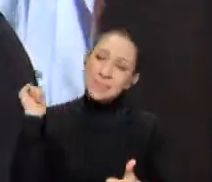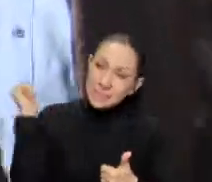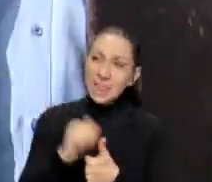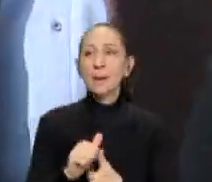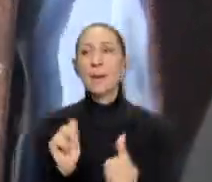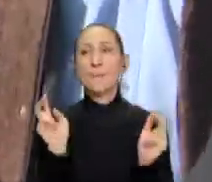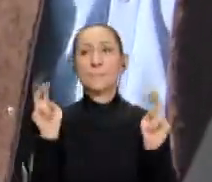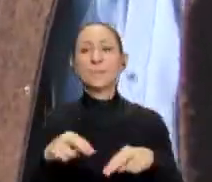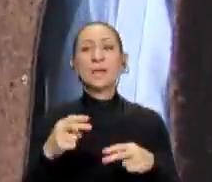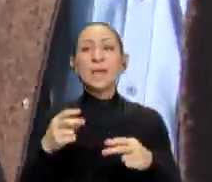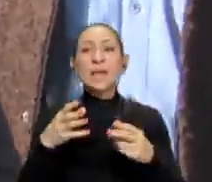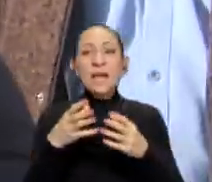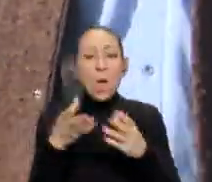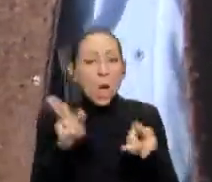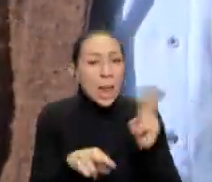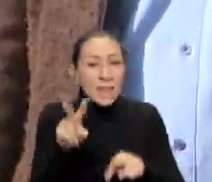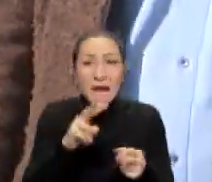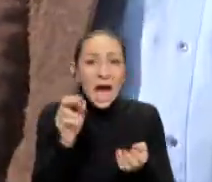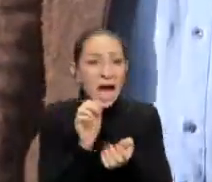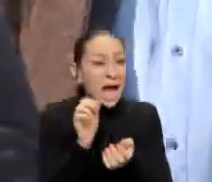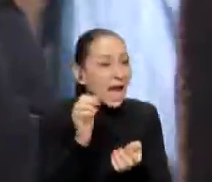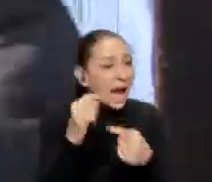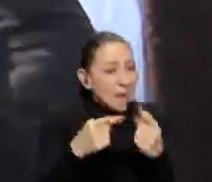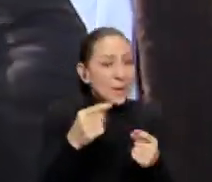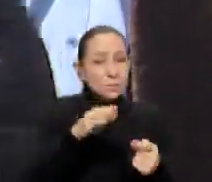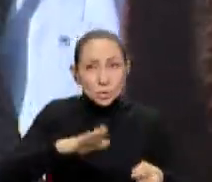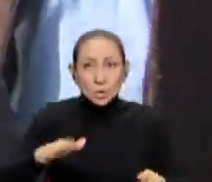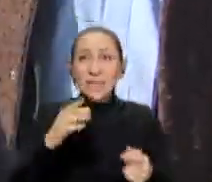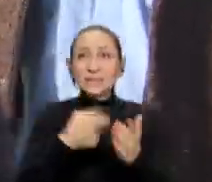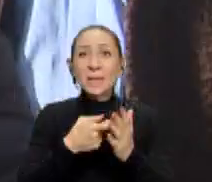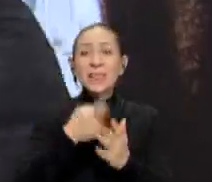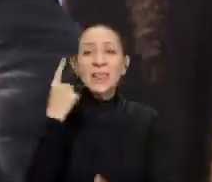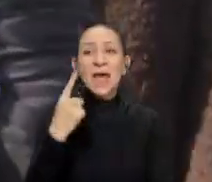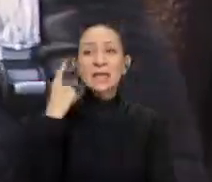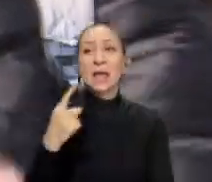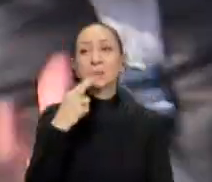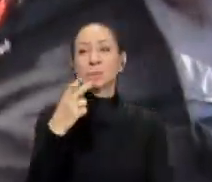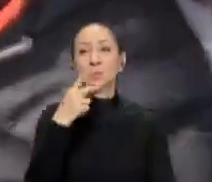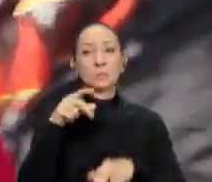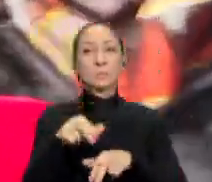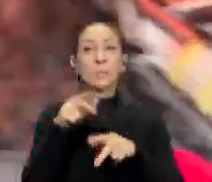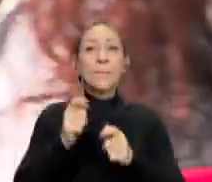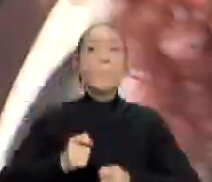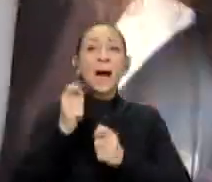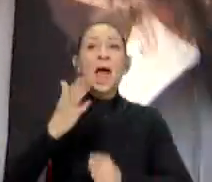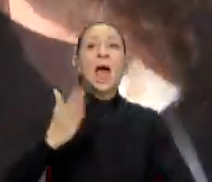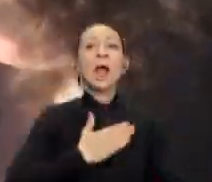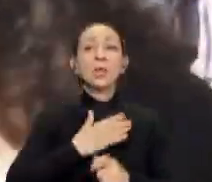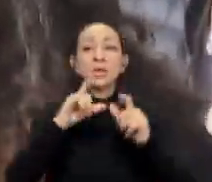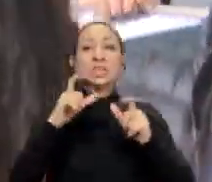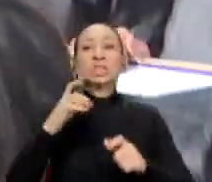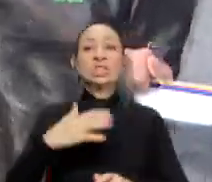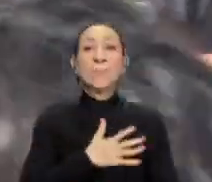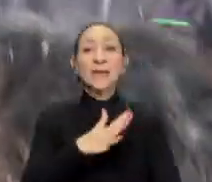daha ayakta. Kaybettikleri yakınlarının isimlerini tek tek sayarak yürüyüşe geçtiler. Pankartın en önünde